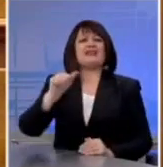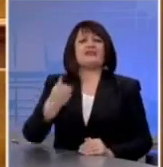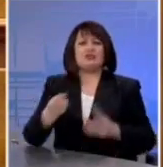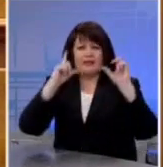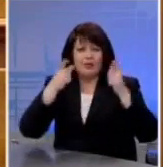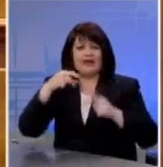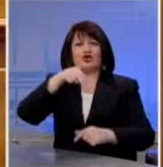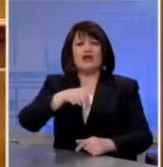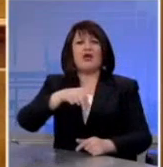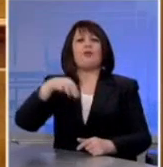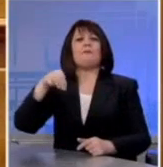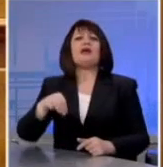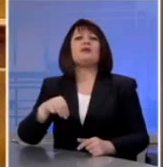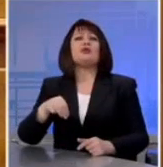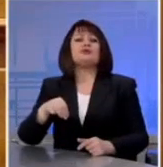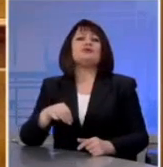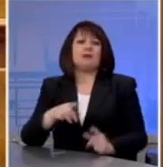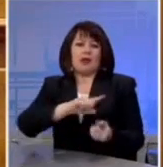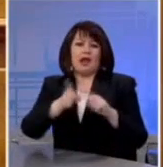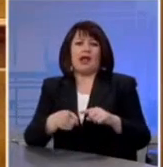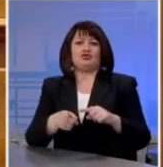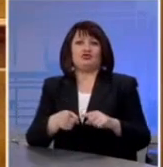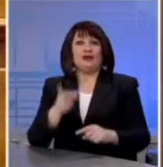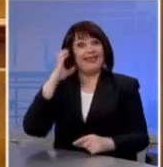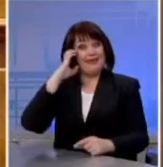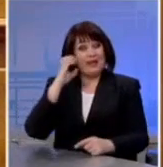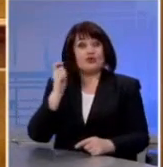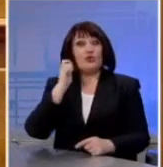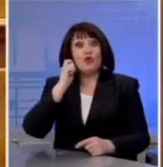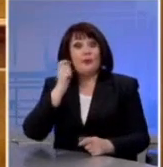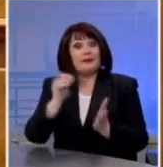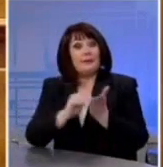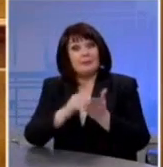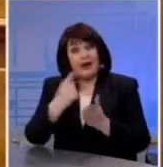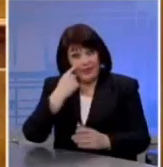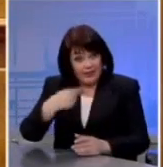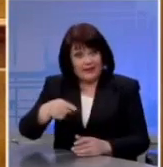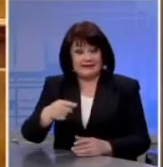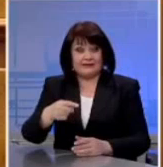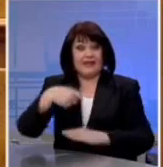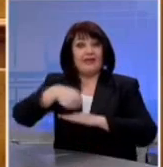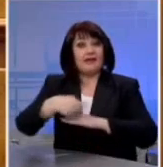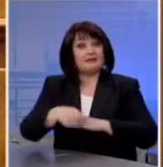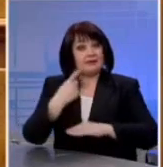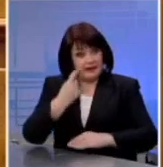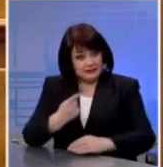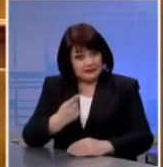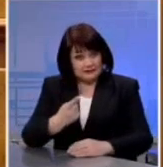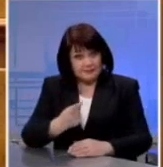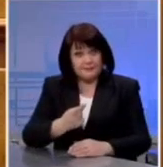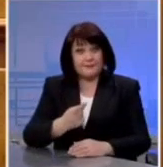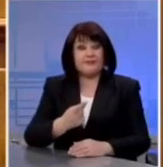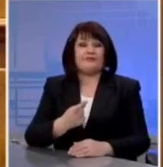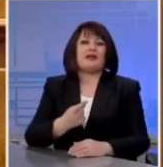κυρίου Ντογιάκου και του κυρίου Πύρμπου. Κρατήστε τα ονόματα αυτά, γιατί θα τα ακούσετε και πάλι πολύ σύντομα, γιατί να μας πει τότε ότι ο